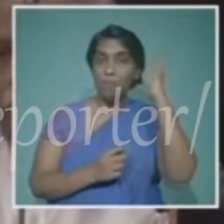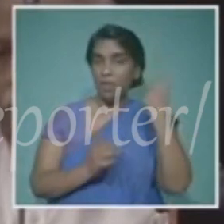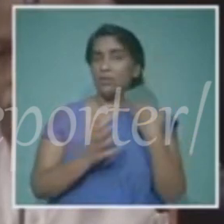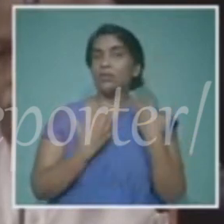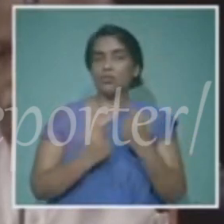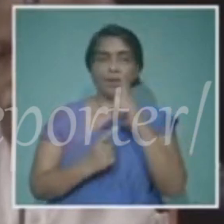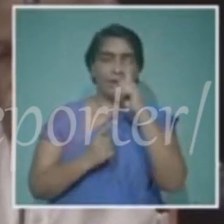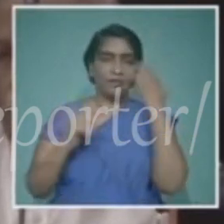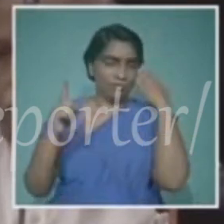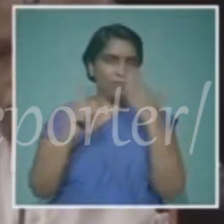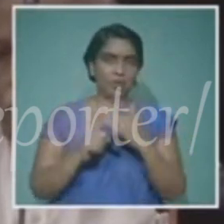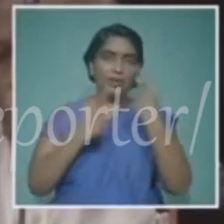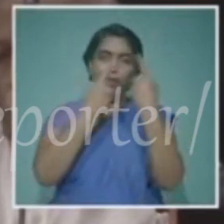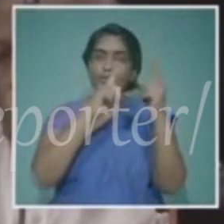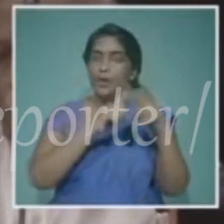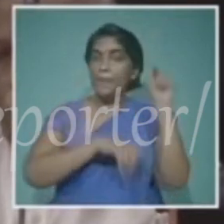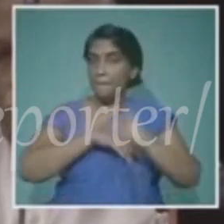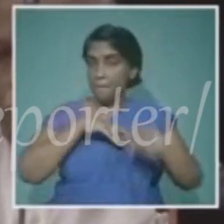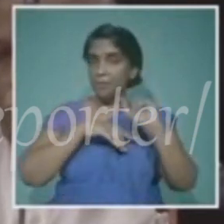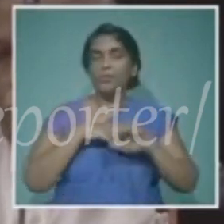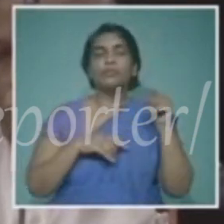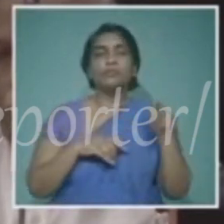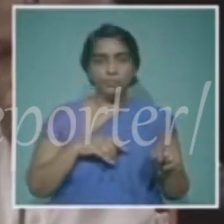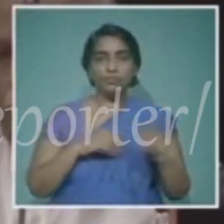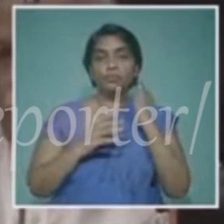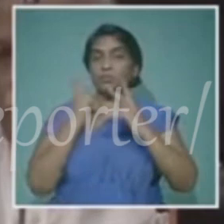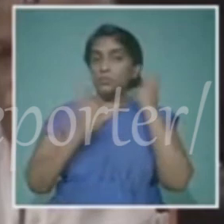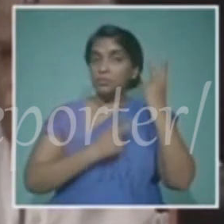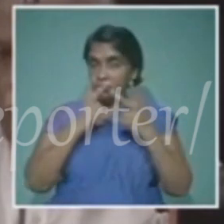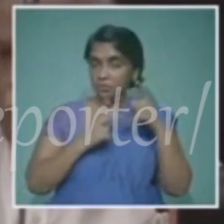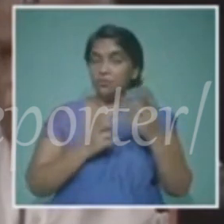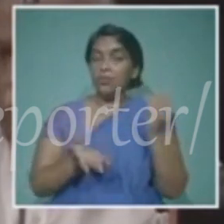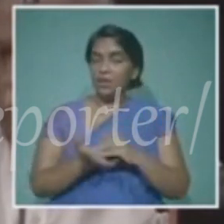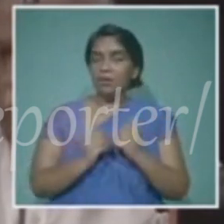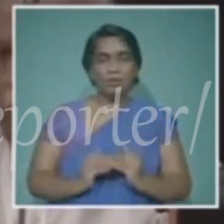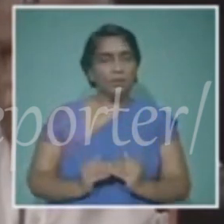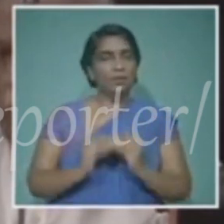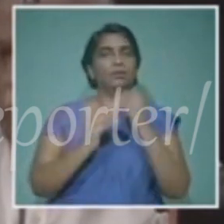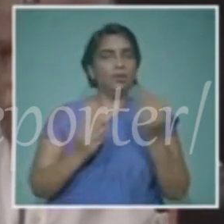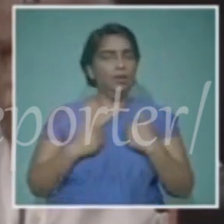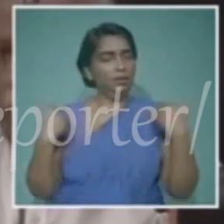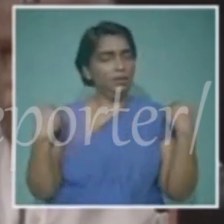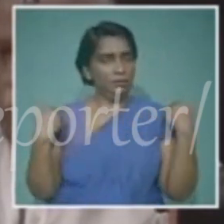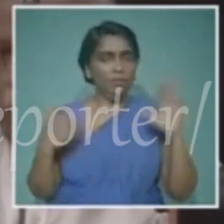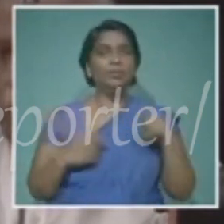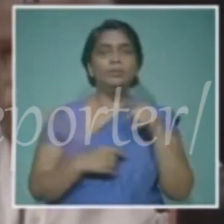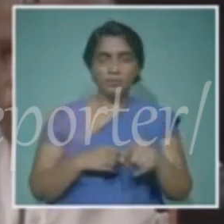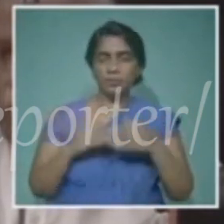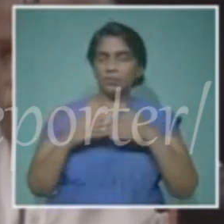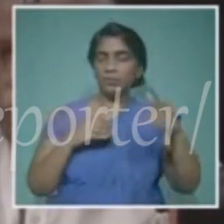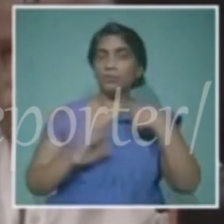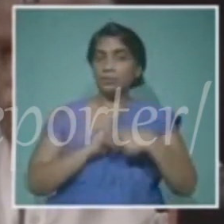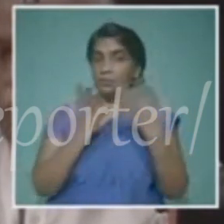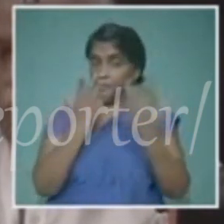එක් මාර්ගයක්. විවිධ උපාය මාර්ග ඔස්සේ සංචාරක ව්‍යාපාරයේ යළි පිබිදවීමට අප වෙහෙසෙනවා. මේ ඔස්සේ රට